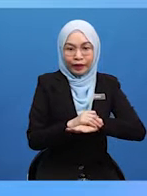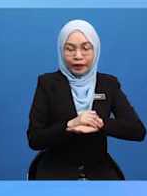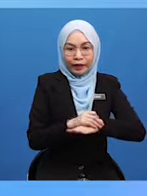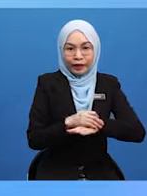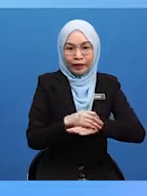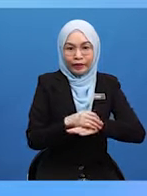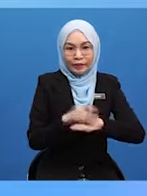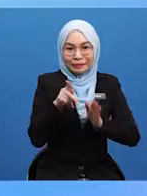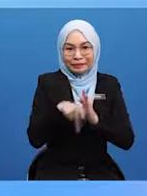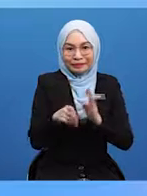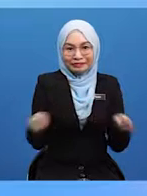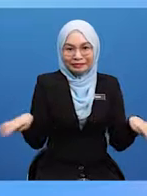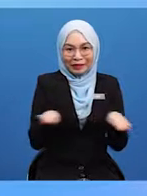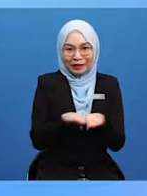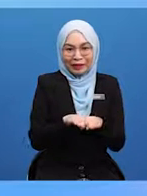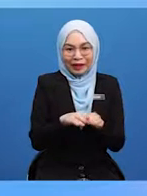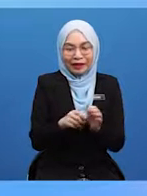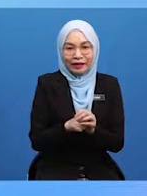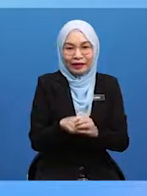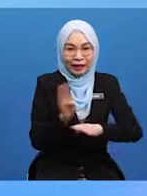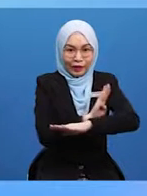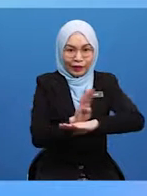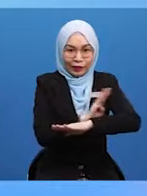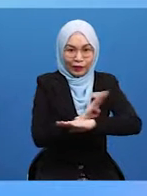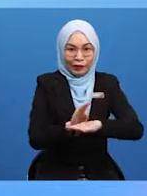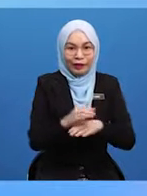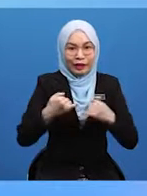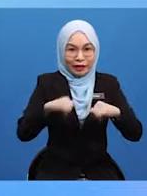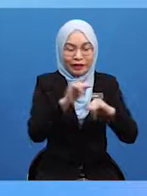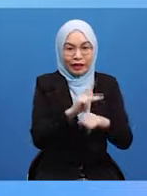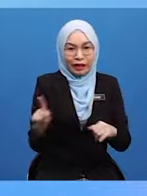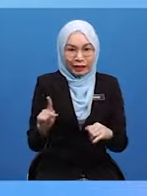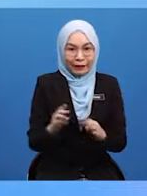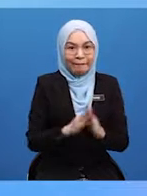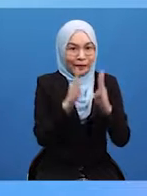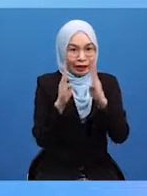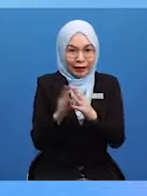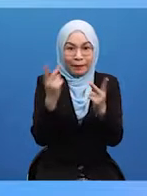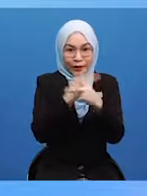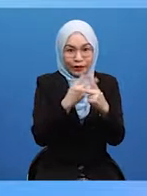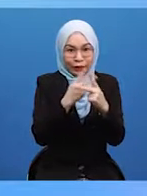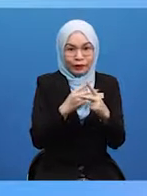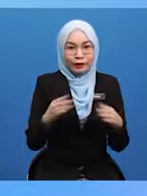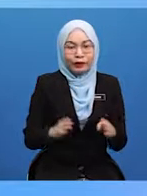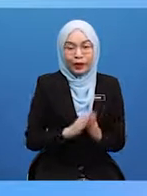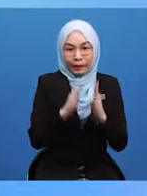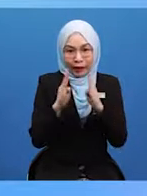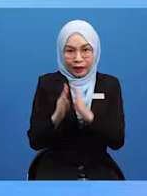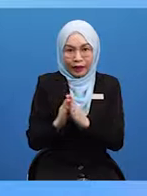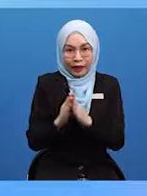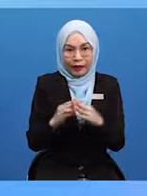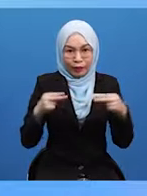dijalankan. Antaranya, bandar pelancongan, bandar pelumbungan, bandar teknologi